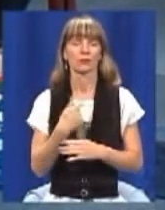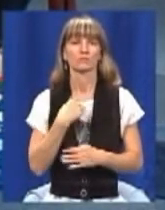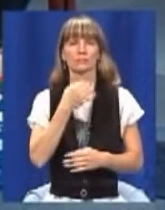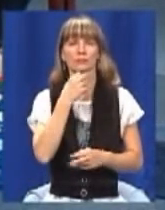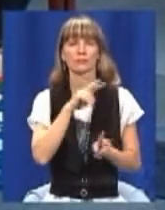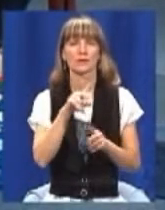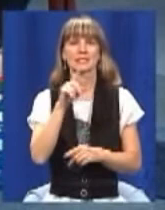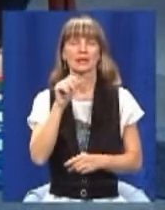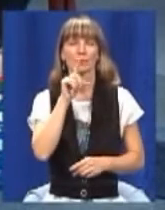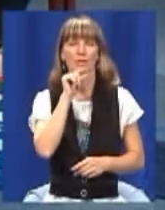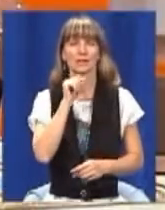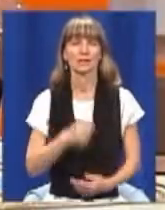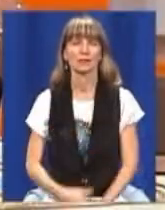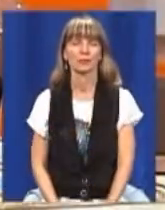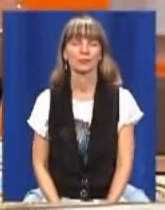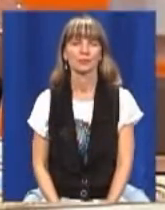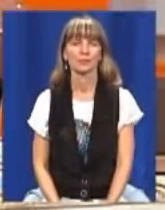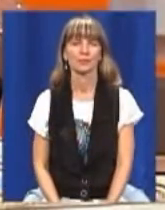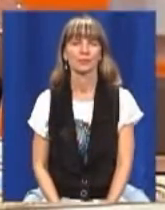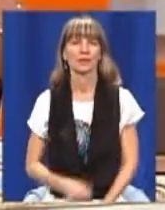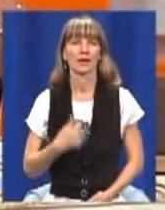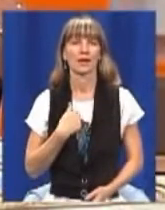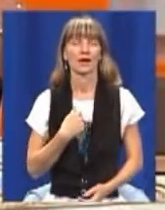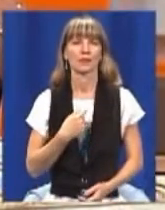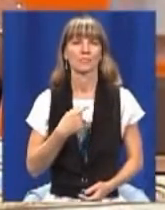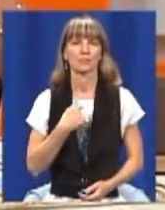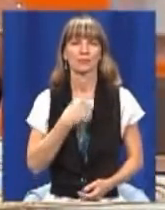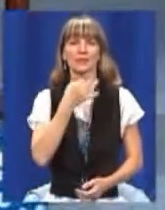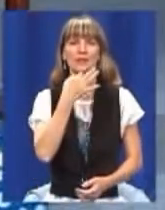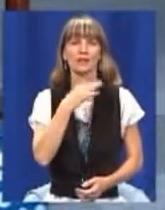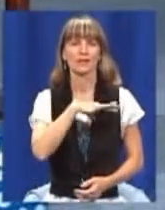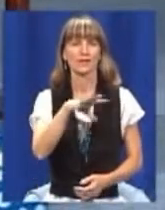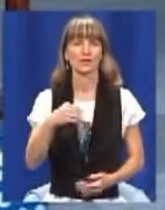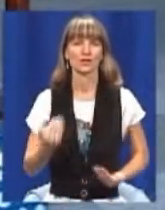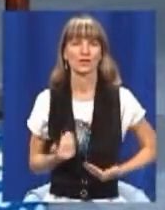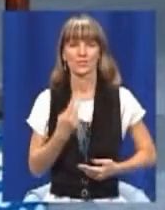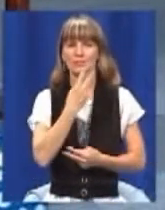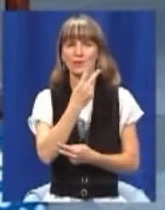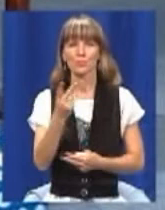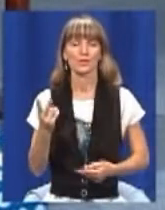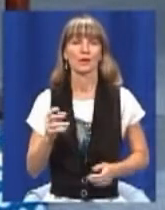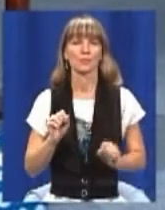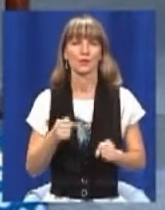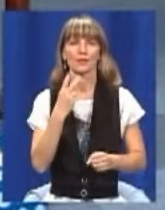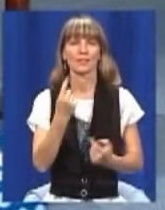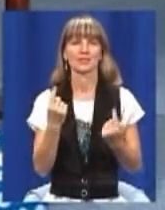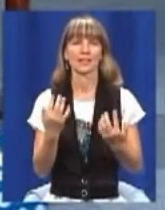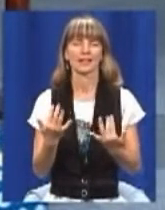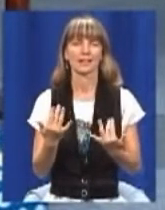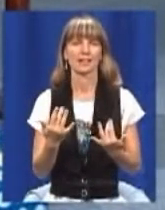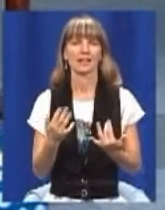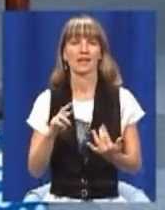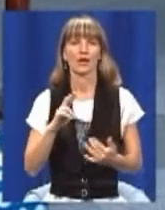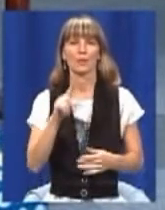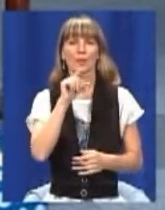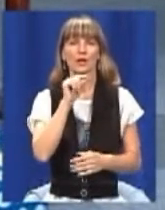спостерігати за пташками. А мені за усім живим. Дійсно, тому що саме в парку можна побачити величезну кількість як